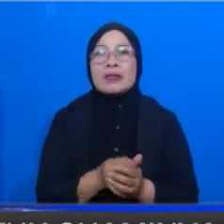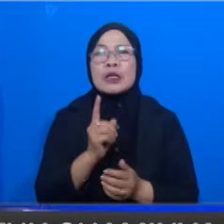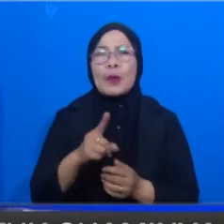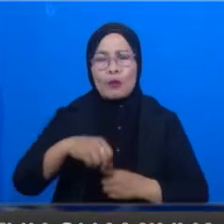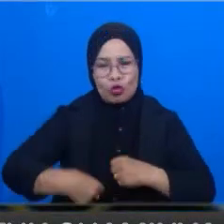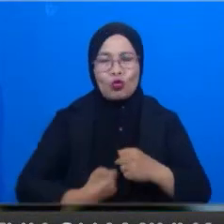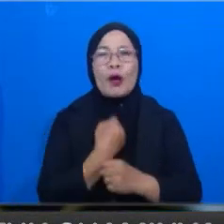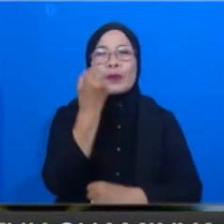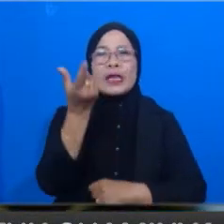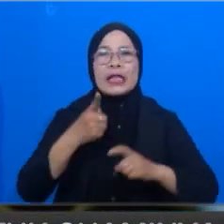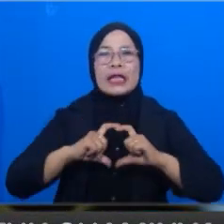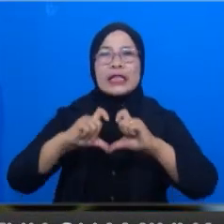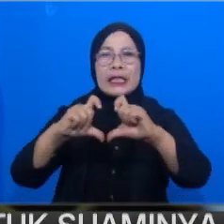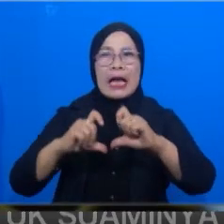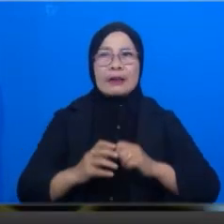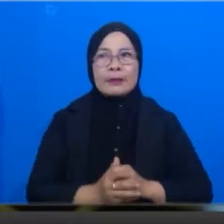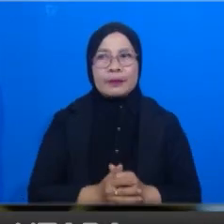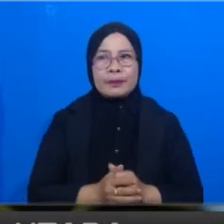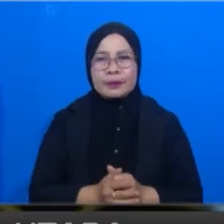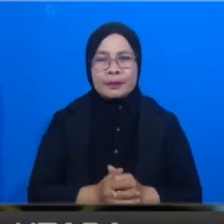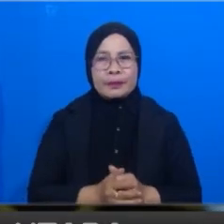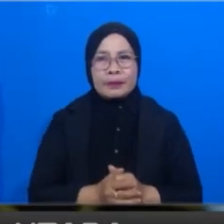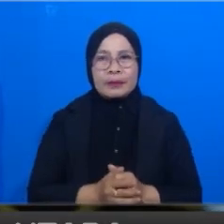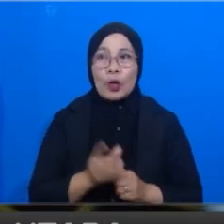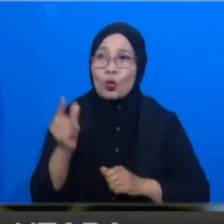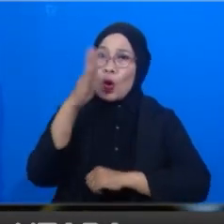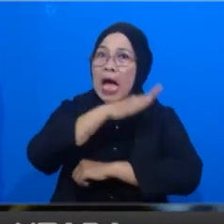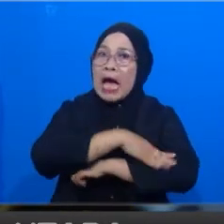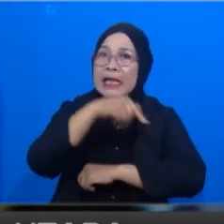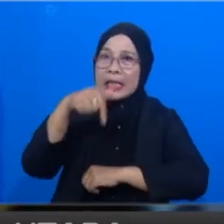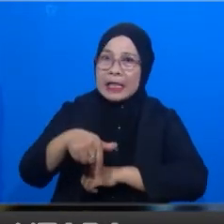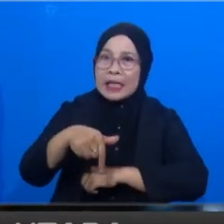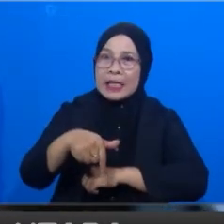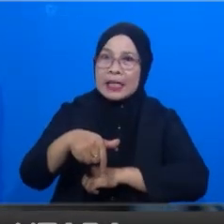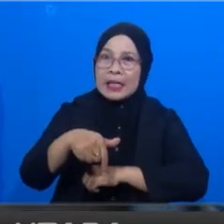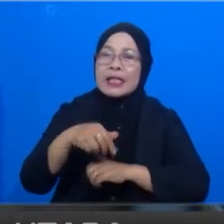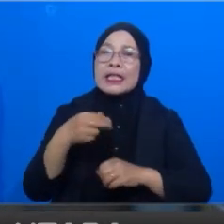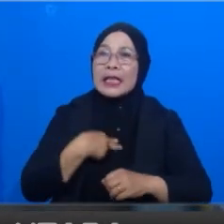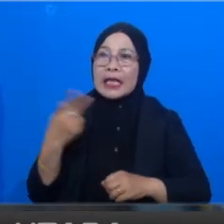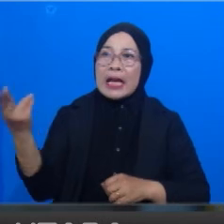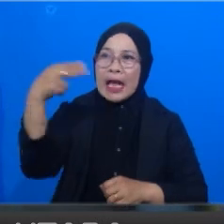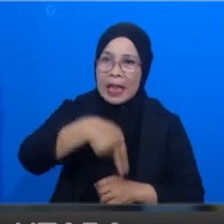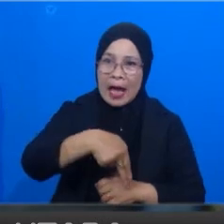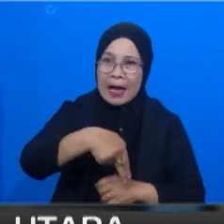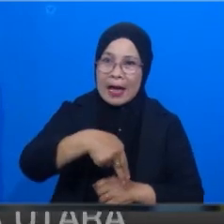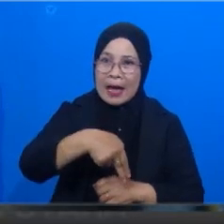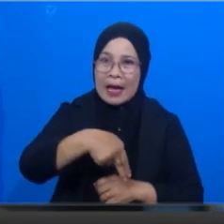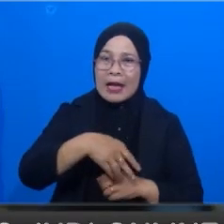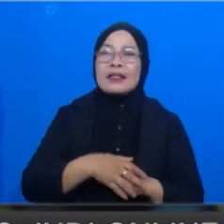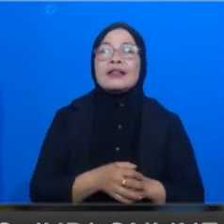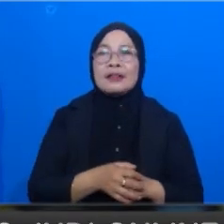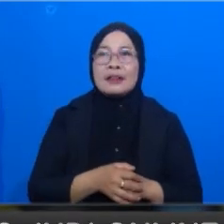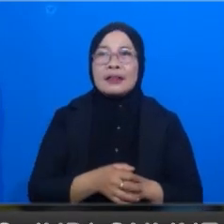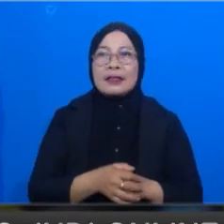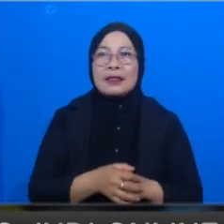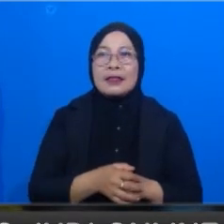tercinta. Saya baru ketemu hari ini yang mulia di sini. Itu ya? Iya. Jadi tidak ada hubungan keluarga? Tidak. Ada hubungan pekerjaan.